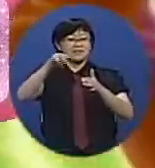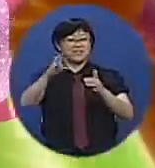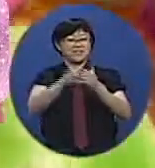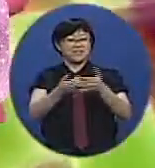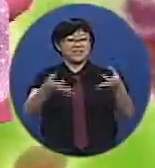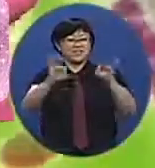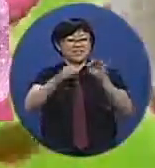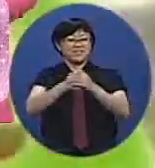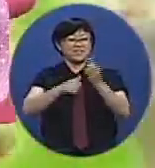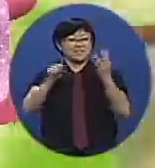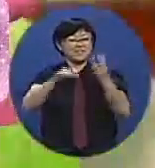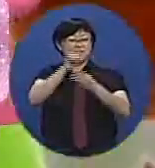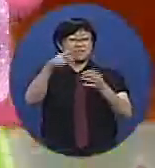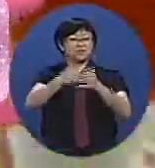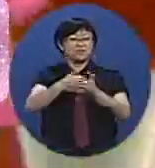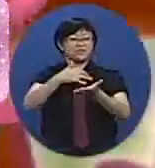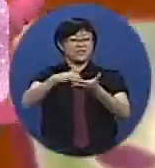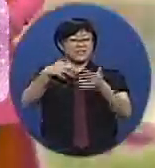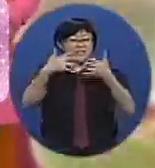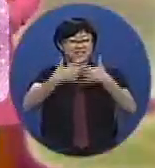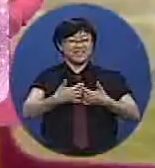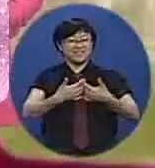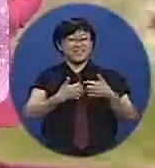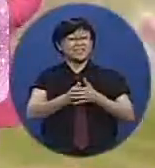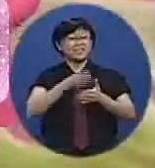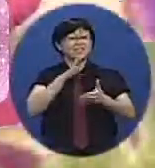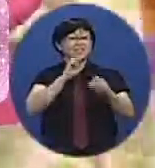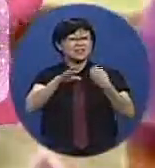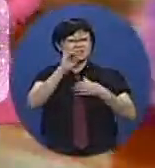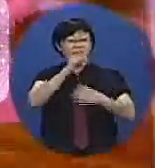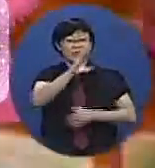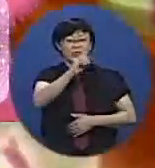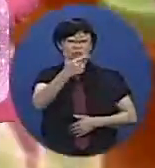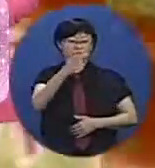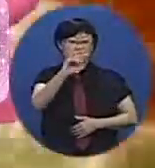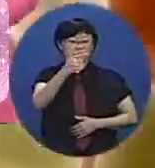개모이, 3번 계산기. 네, 정답하시는 분은